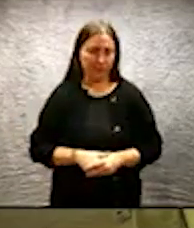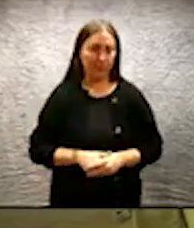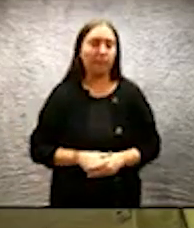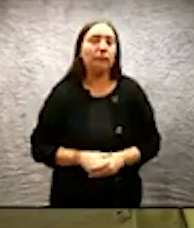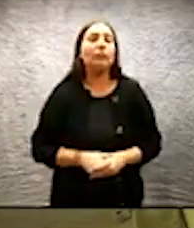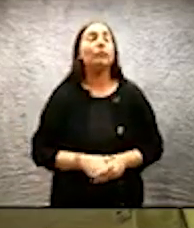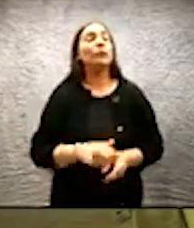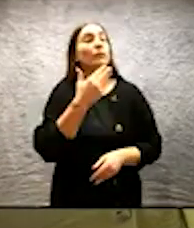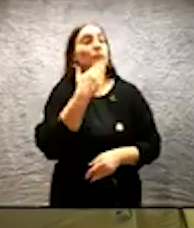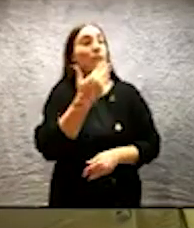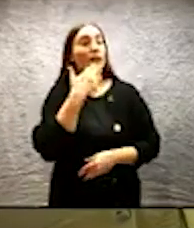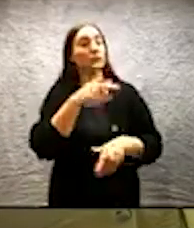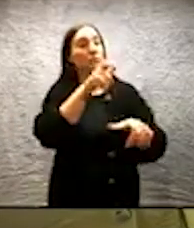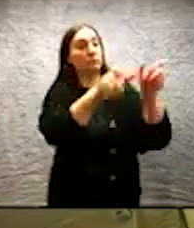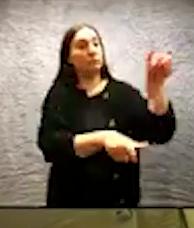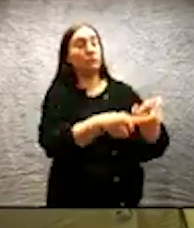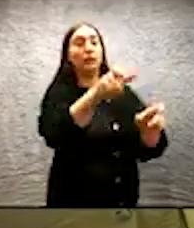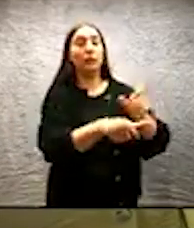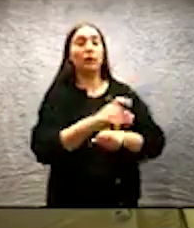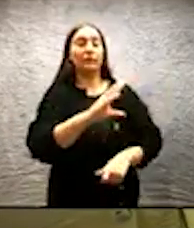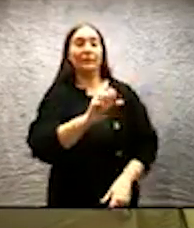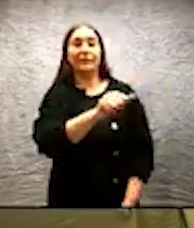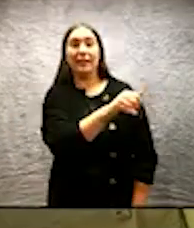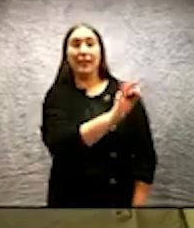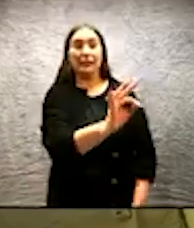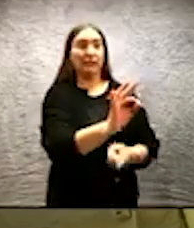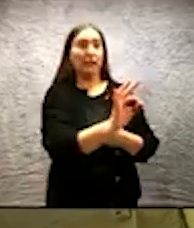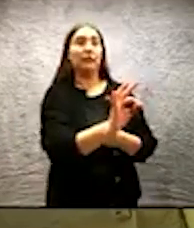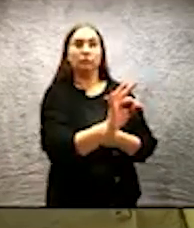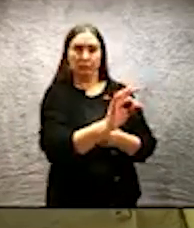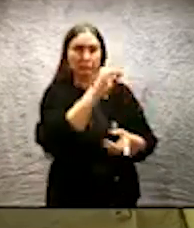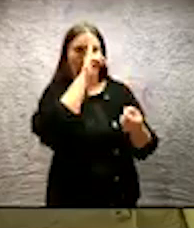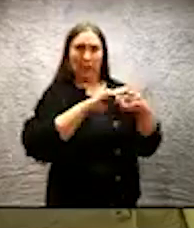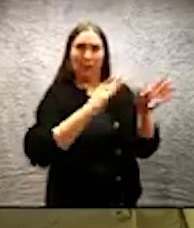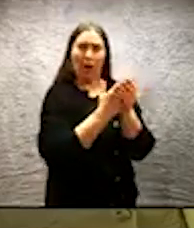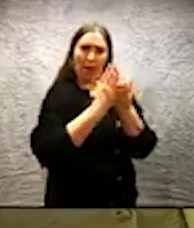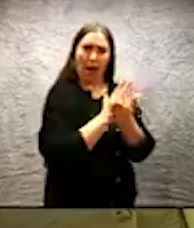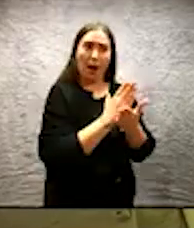remercier les membres du CST pour leur implication dans le travail sur ces délibérations.